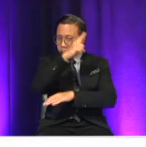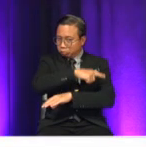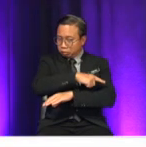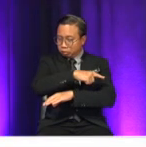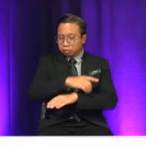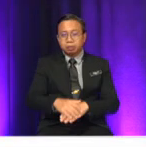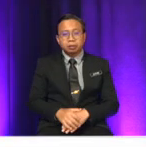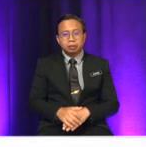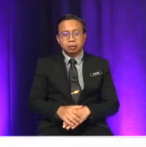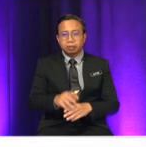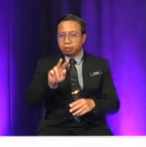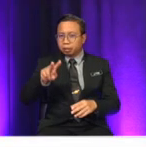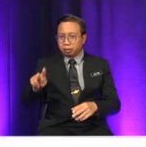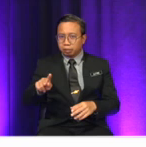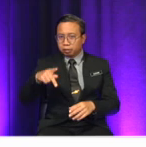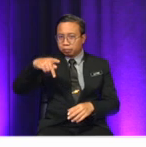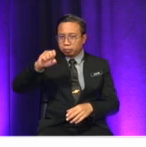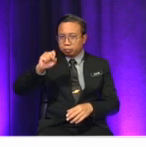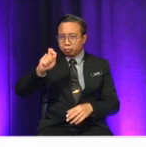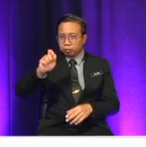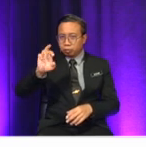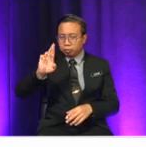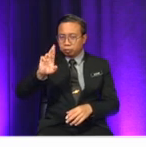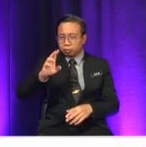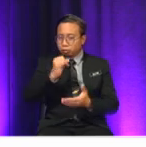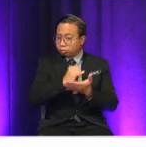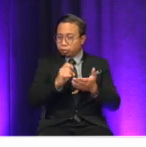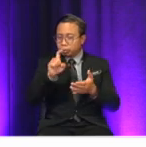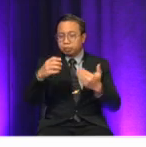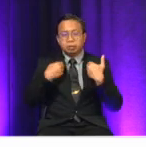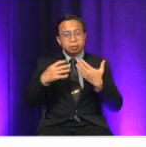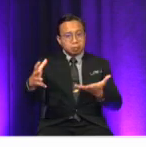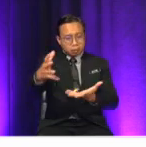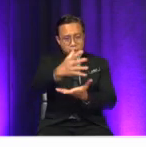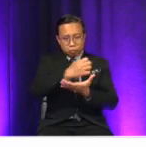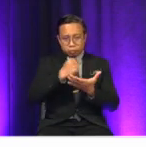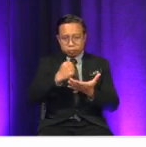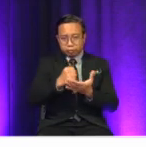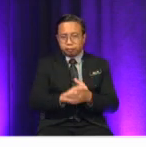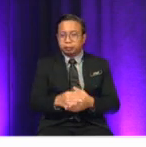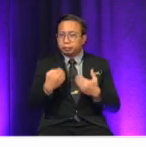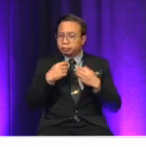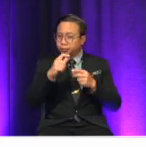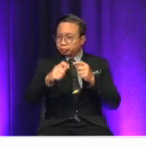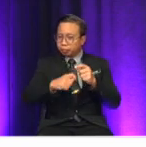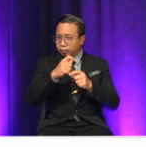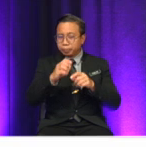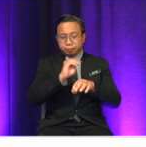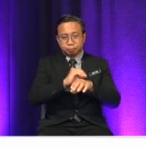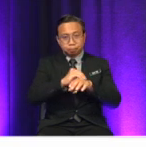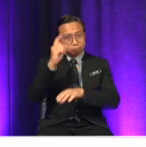dan poster yang dihasilkan perlulah mengandungi maklumat-maklumat seperti berikut, ada tarikh, masa dan